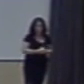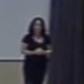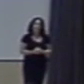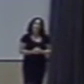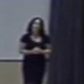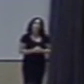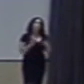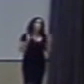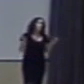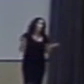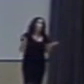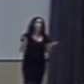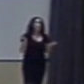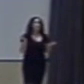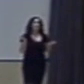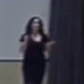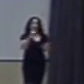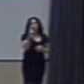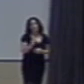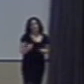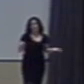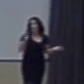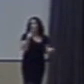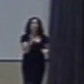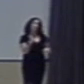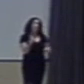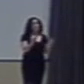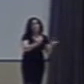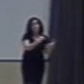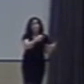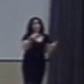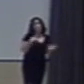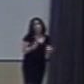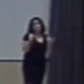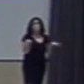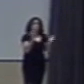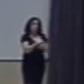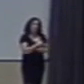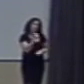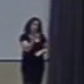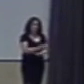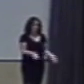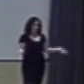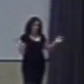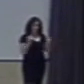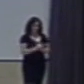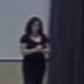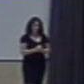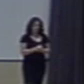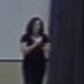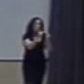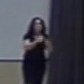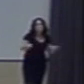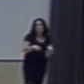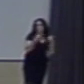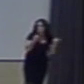no val dir que com una televisió és privada, no té responsabilitat, tot val, qualsevol